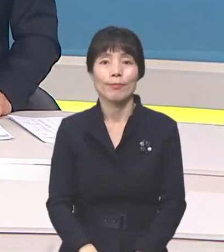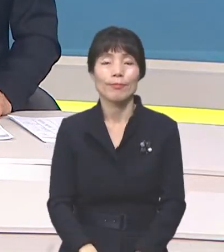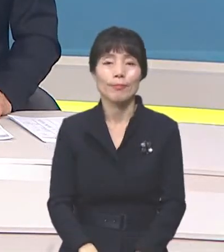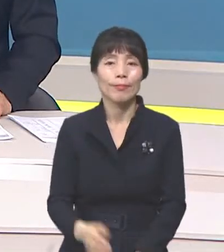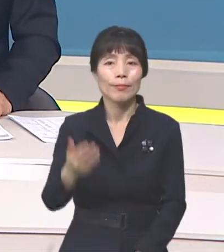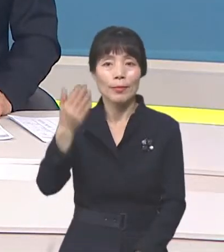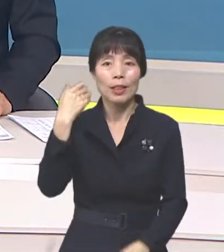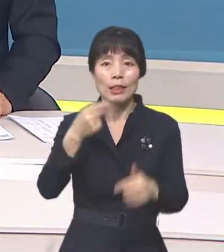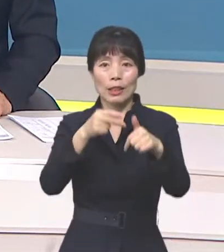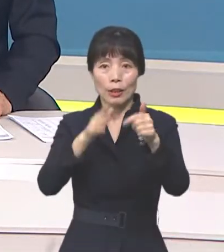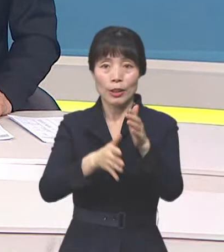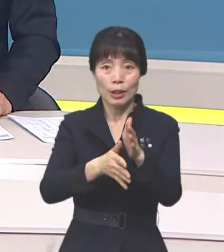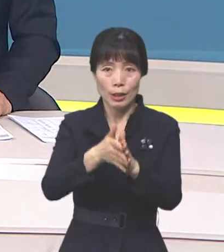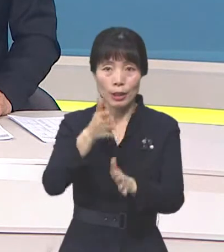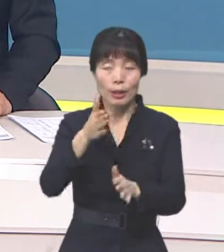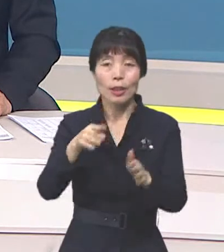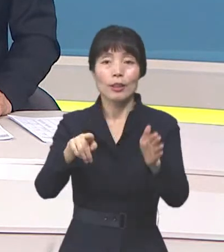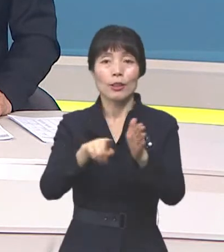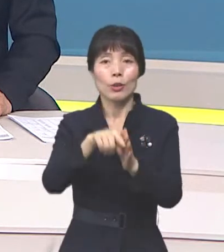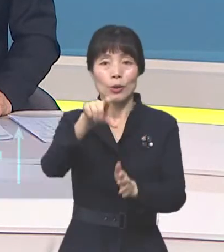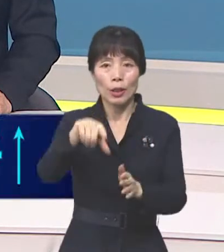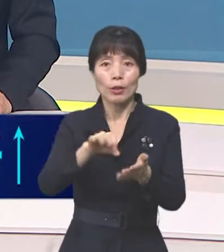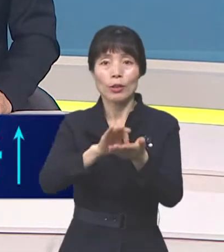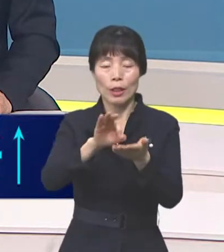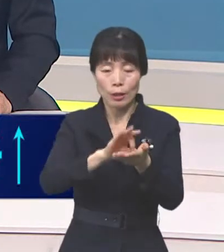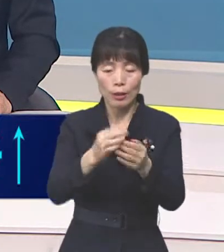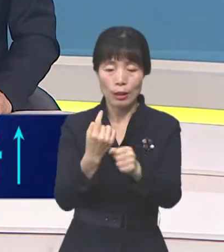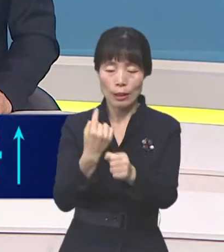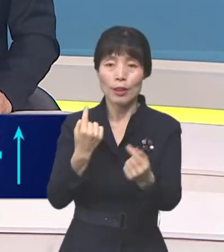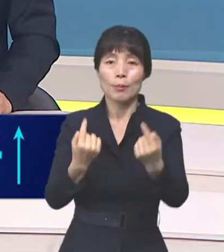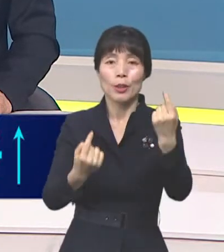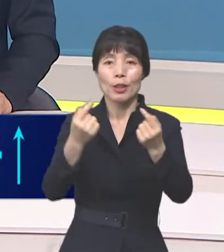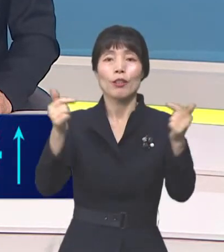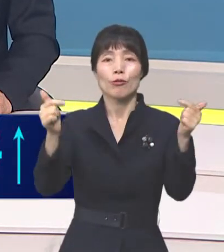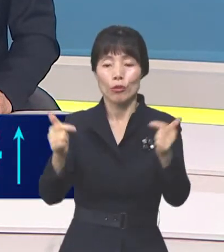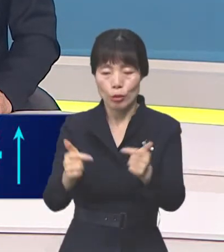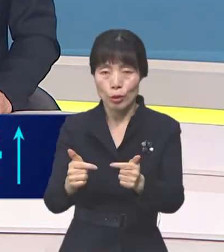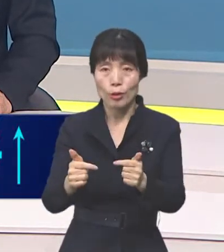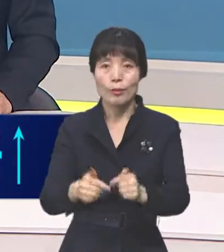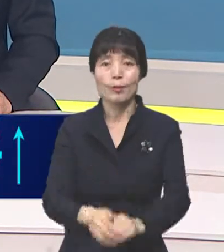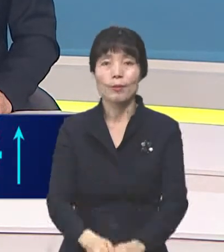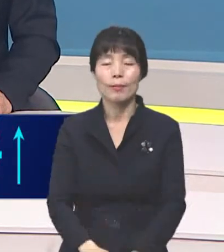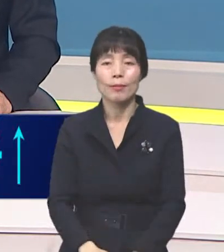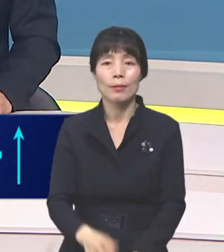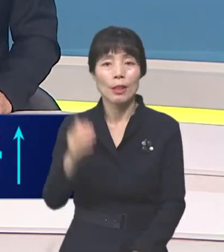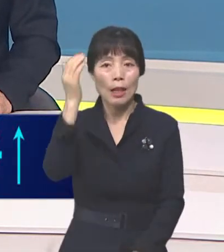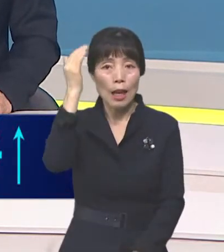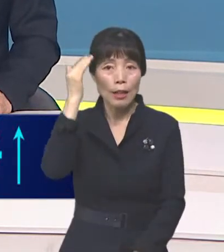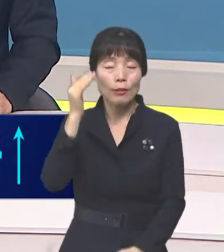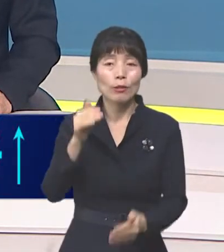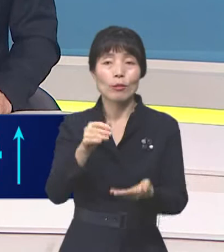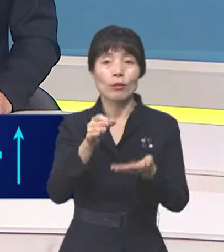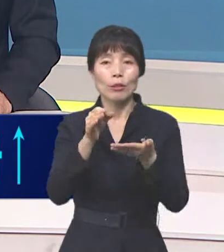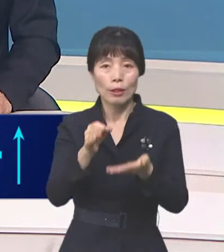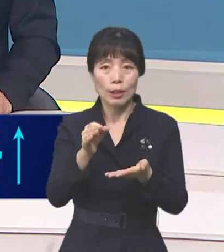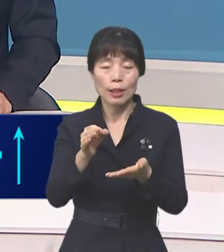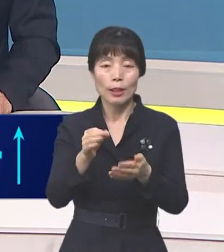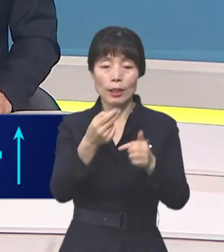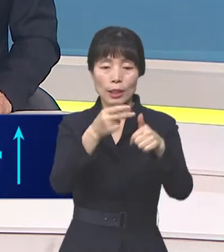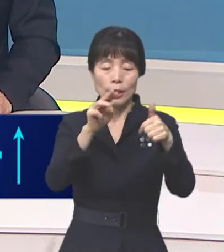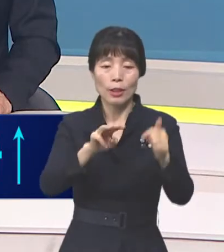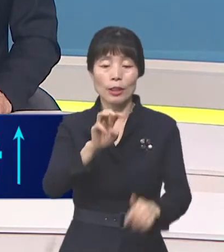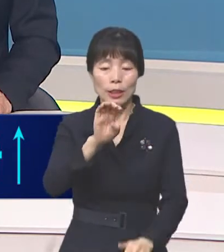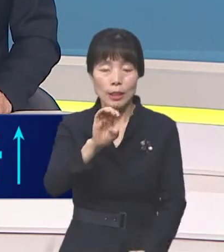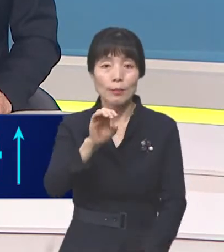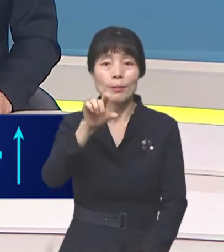지난해 인천 시민들의 신용카드 사용액이 전년보다 크게 감소한 것으로 나타났습니다. 한국은행은 인천 이음카드의